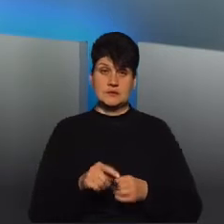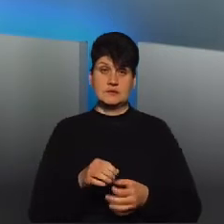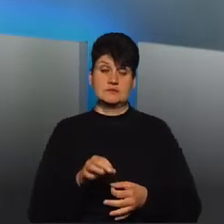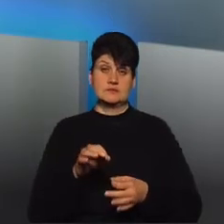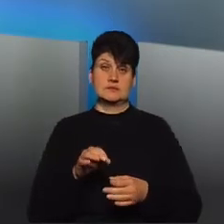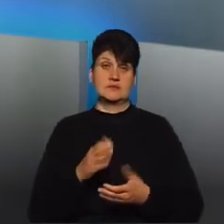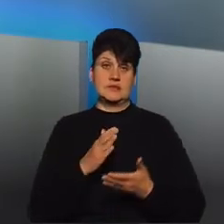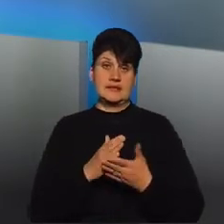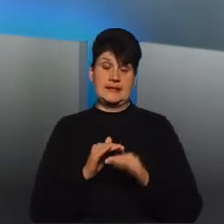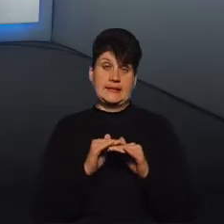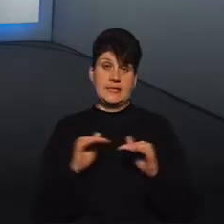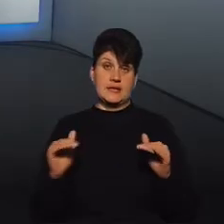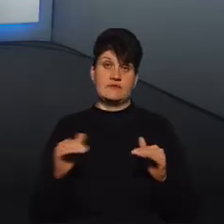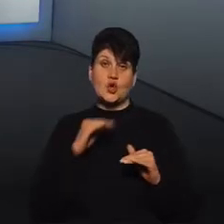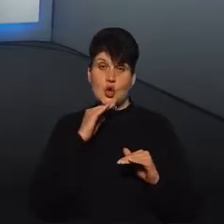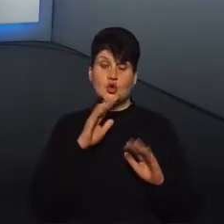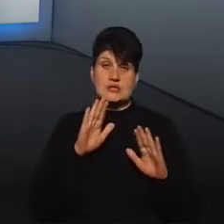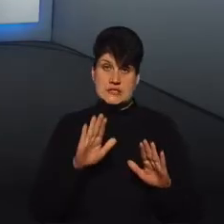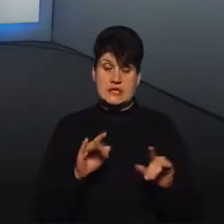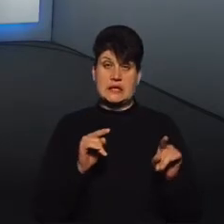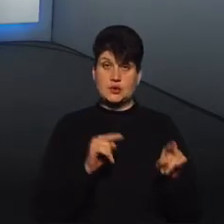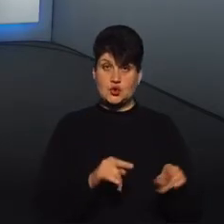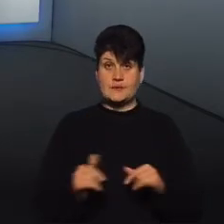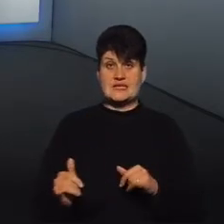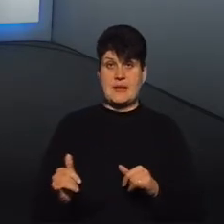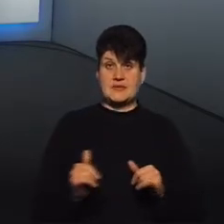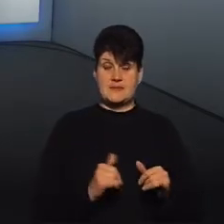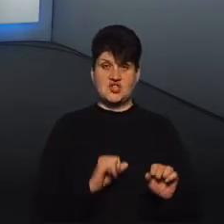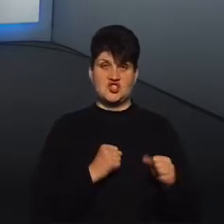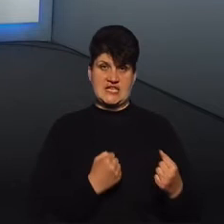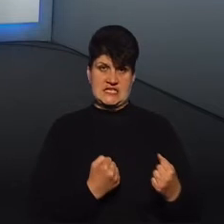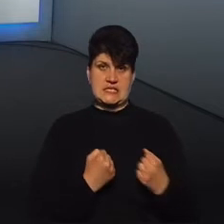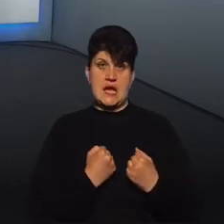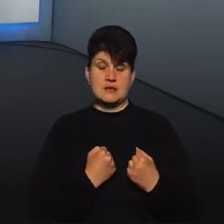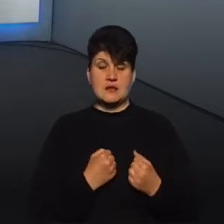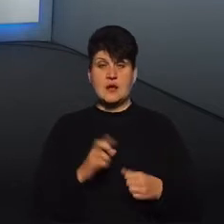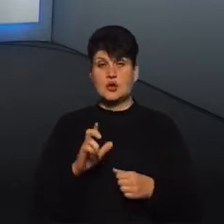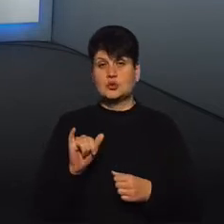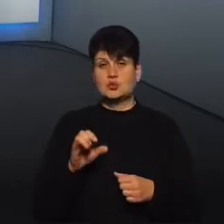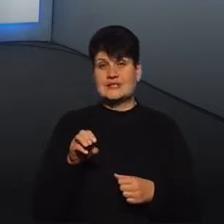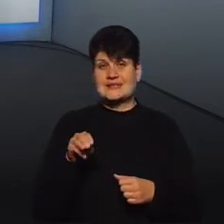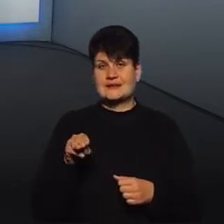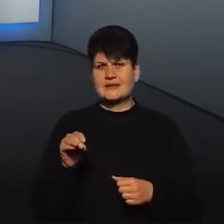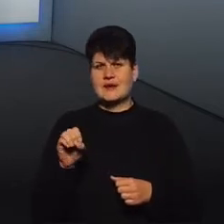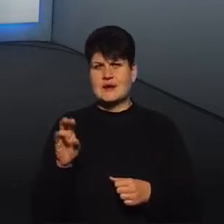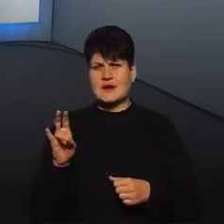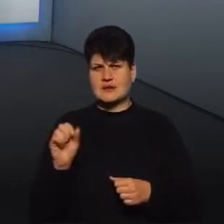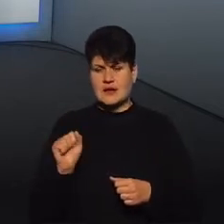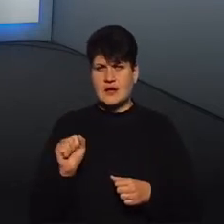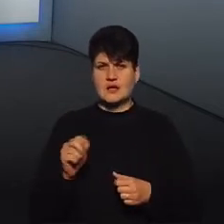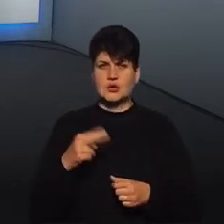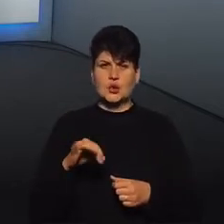рівні достатньому для того, щоб забезпечити захист. Тобто бустерна доза – це якби повторна